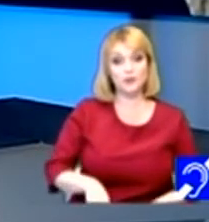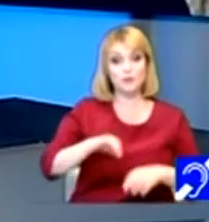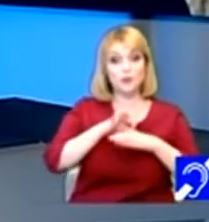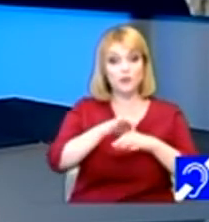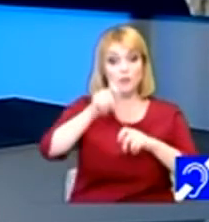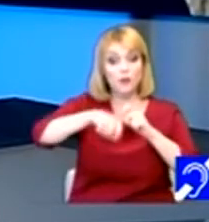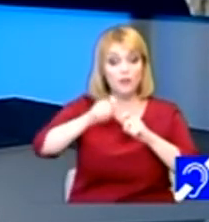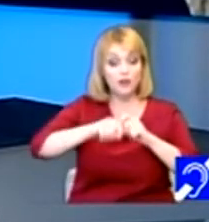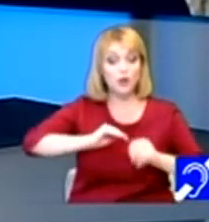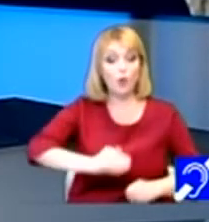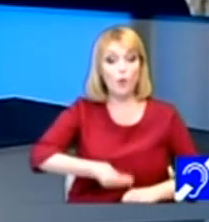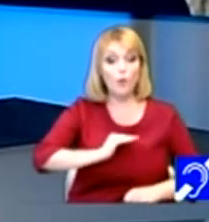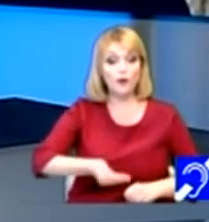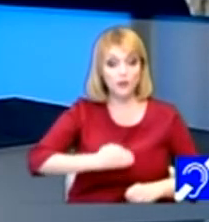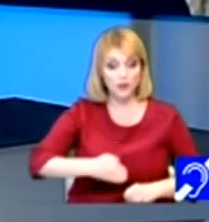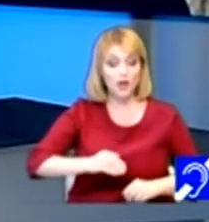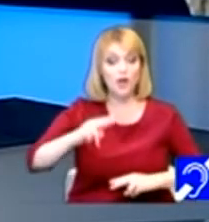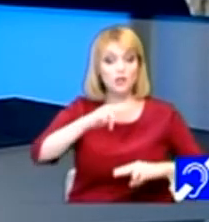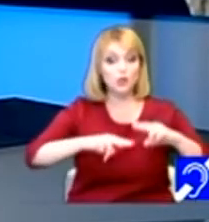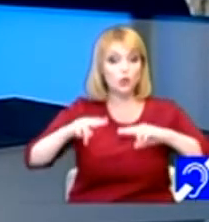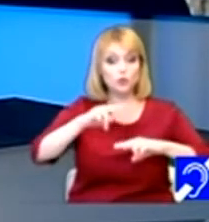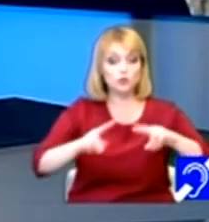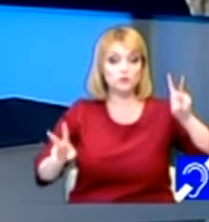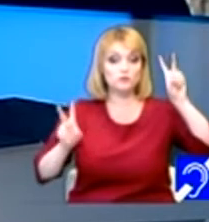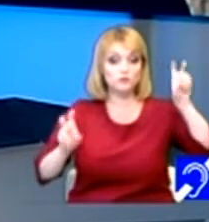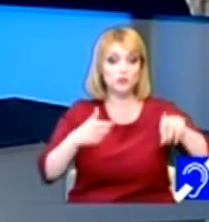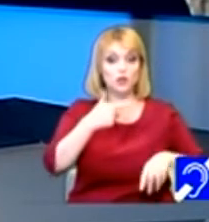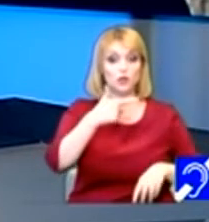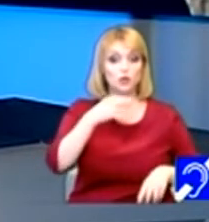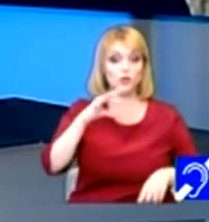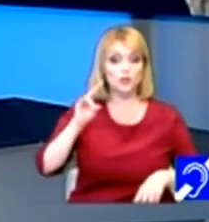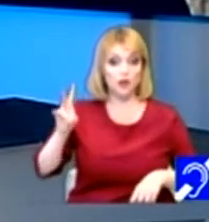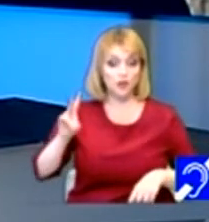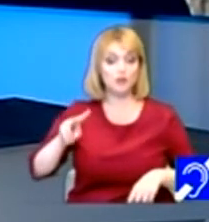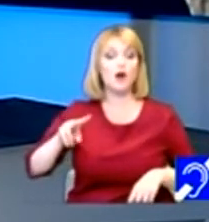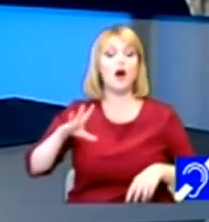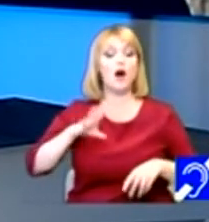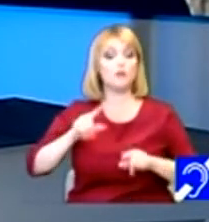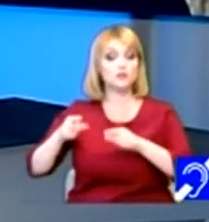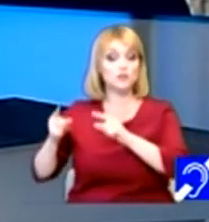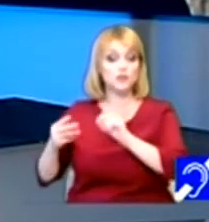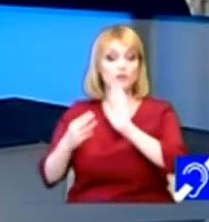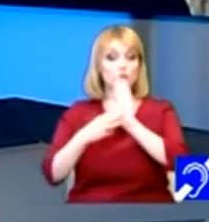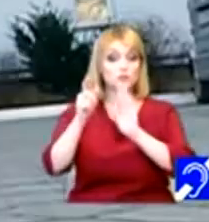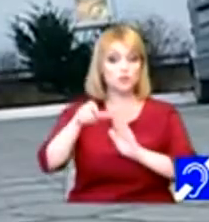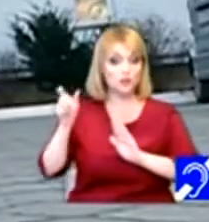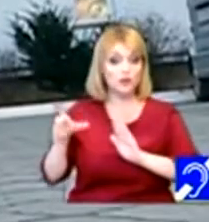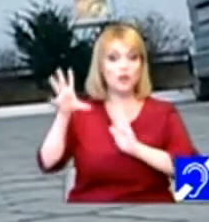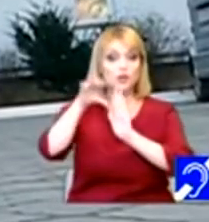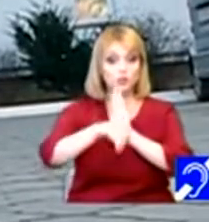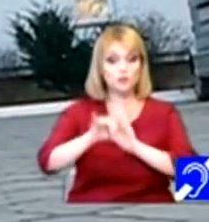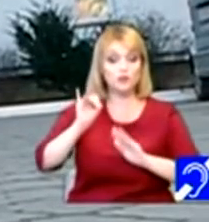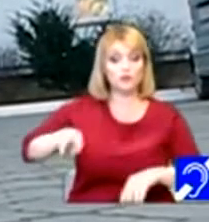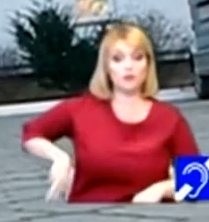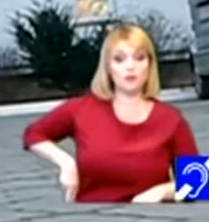Percheziții la compania de construcții Glorinal, 8 suspecți au fost reținuți, printre ei și șeful companiei, Vasile Chirică. Anchetatorii susțin că 70